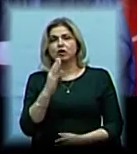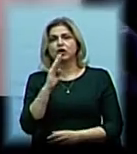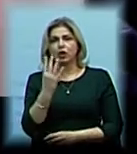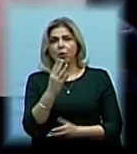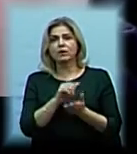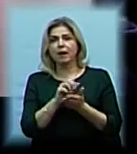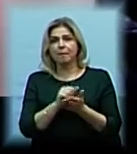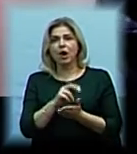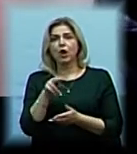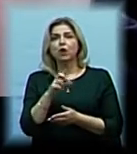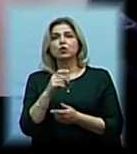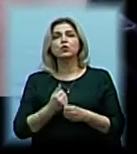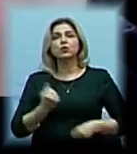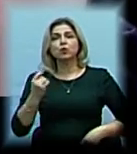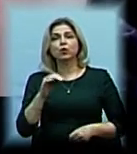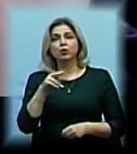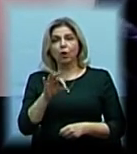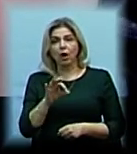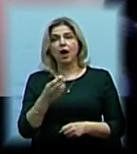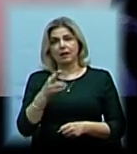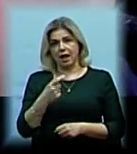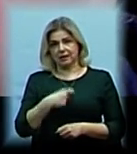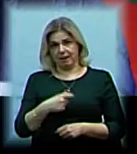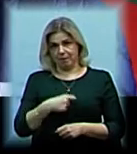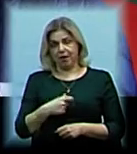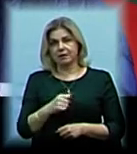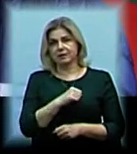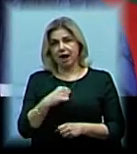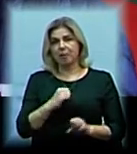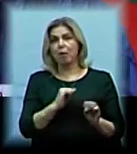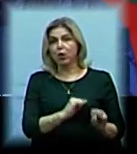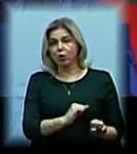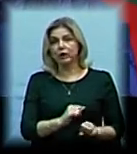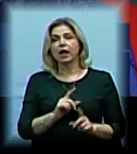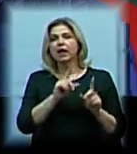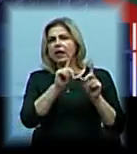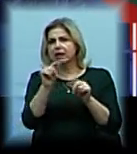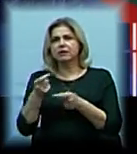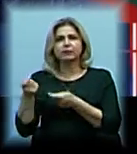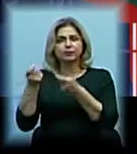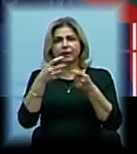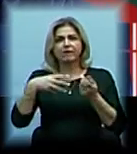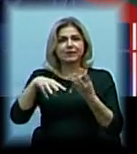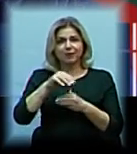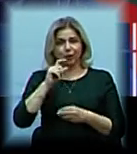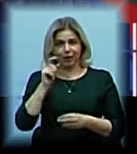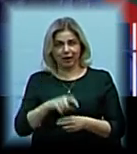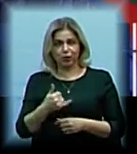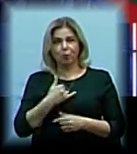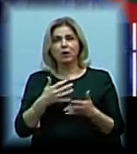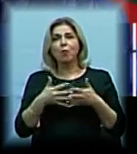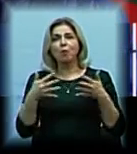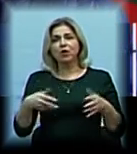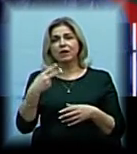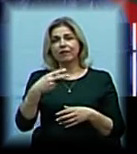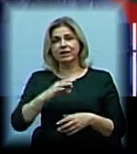дзюдо. Говорить, почав займатися дзюдо для самооборони. Їздив усією Україною. У мене більше 20